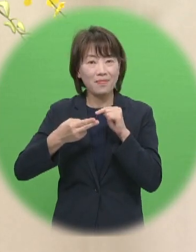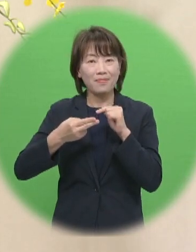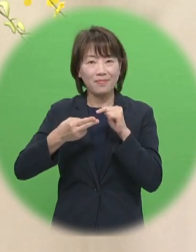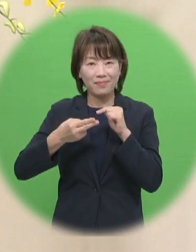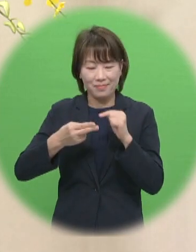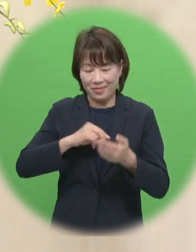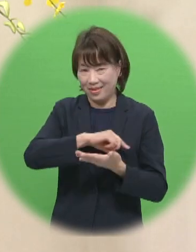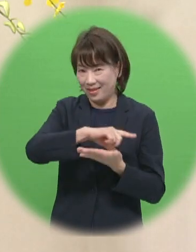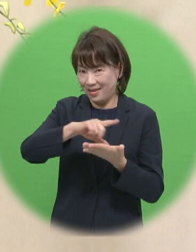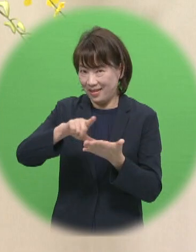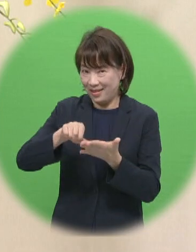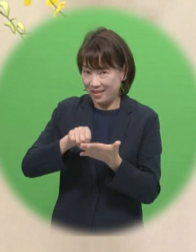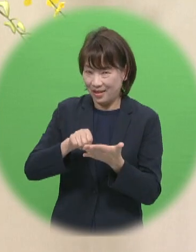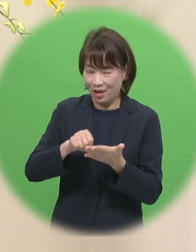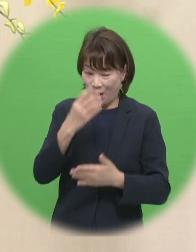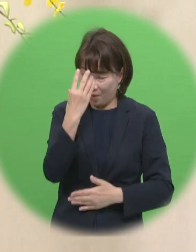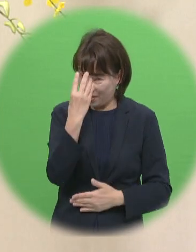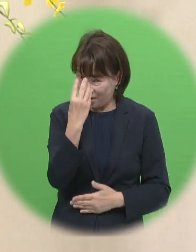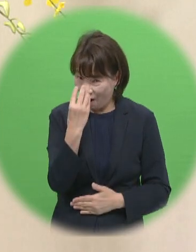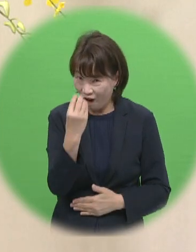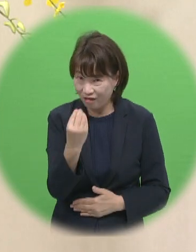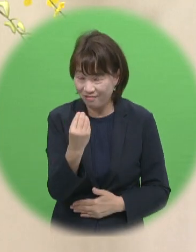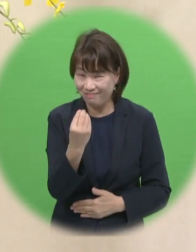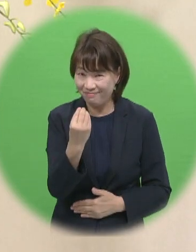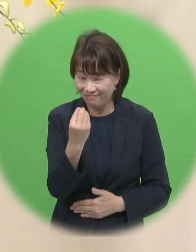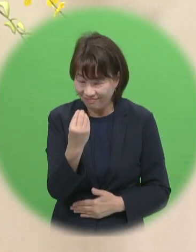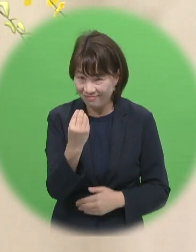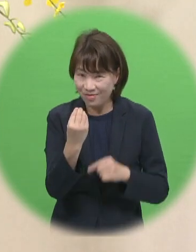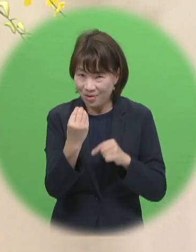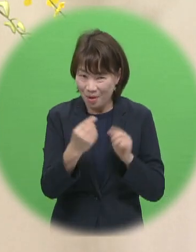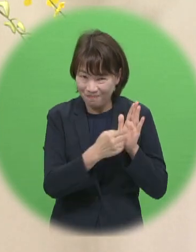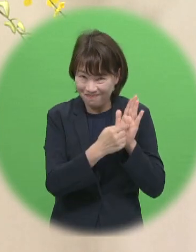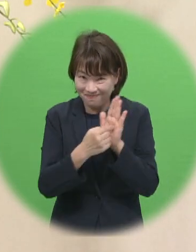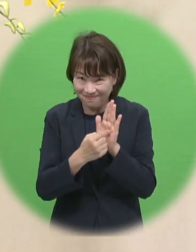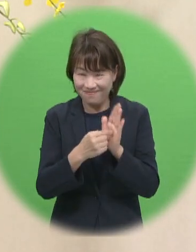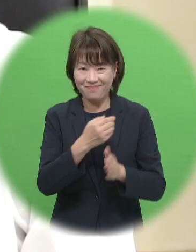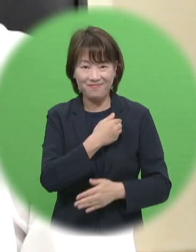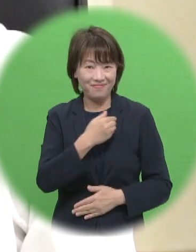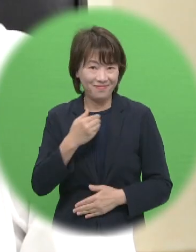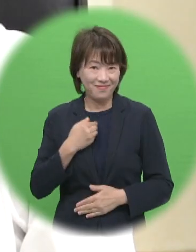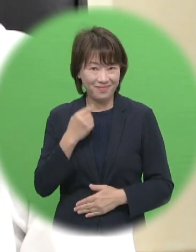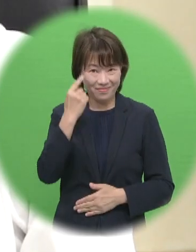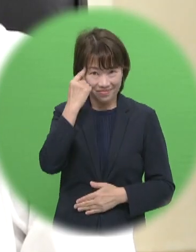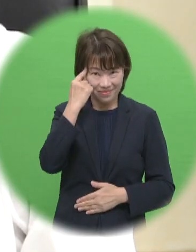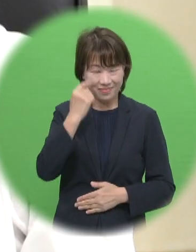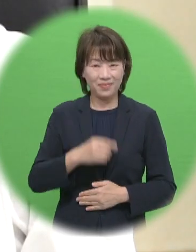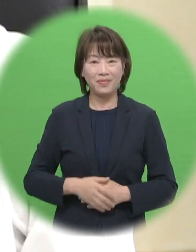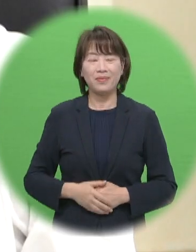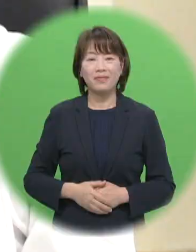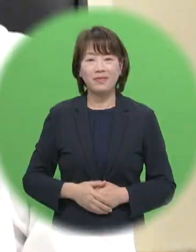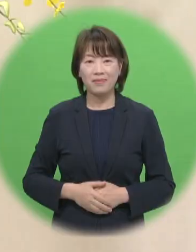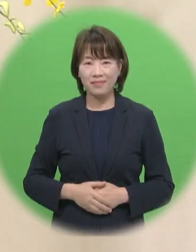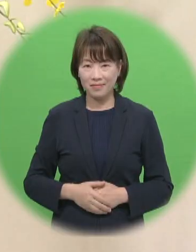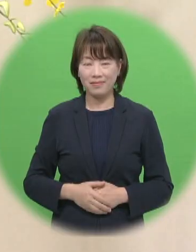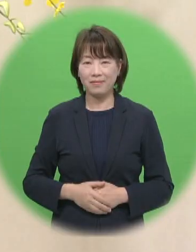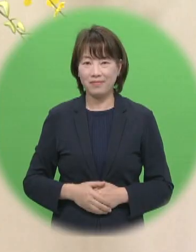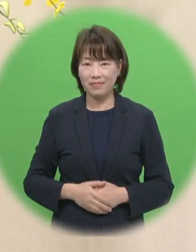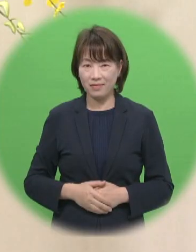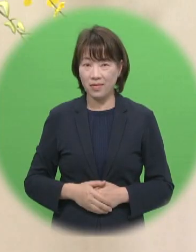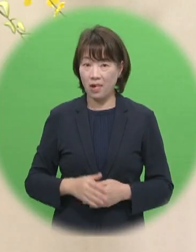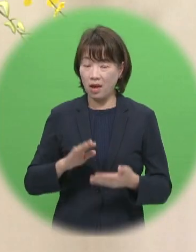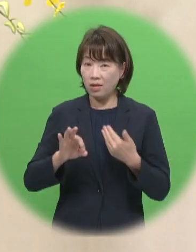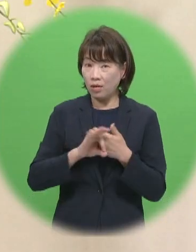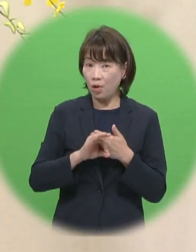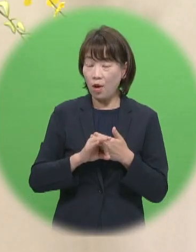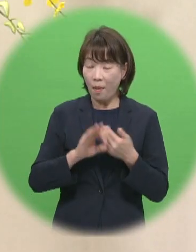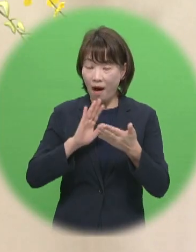意味こう地域 の, 魅力自体のこう端的な表現じゃないかなと思ってます。私たちもこう例えば知事会